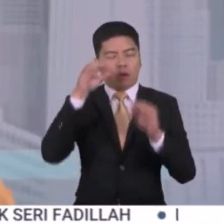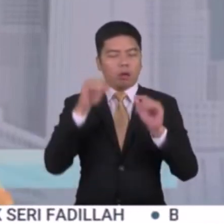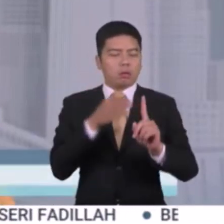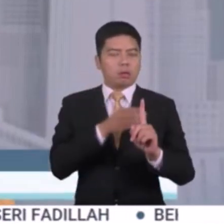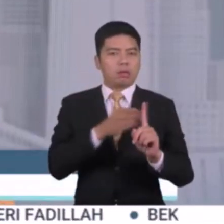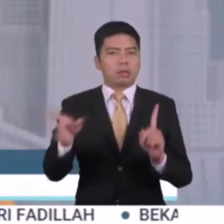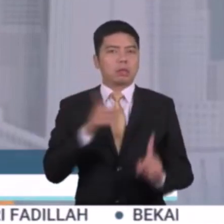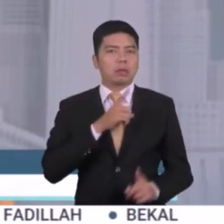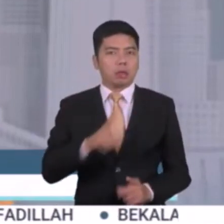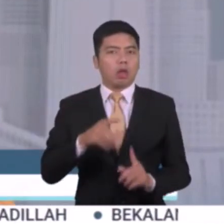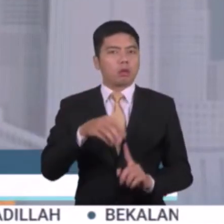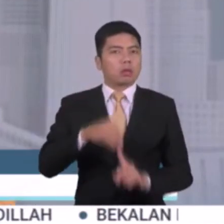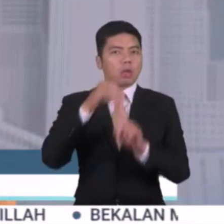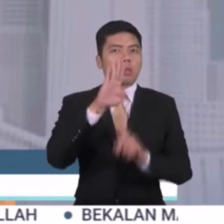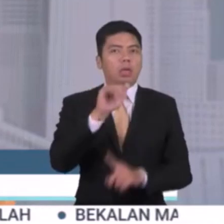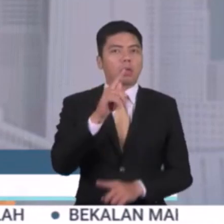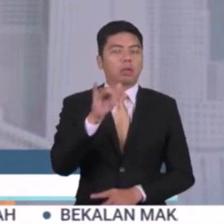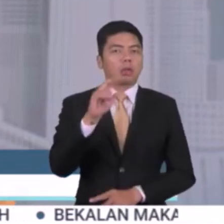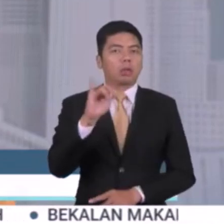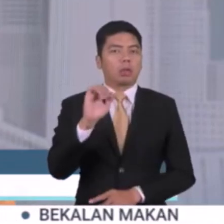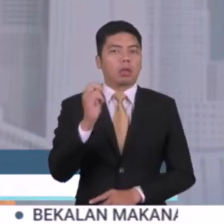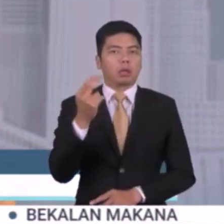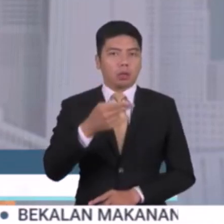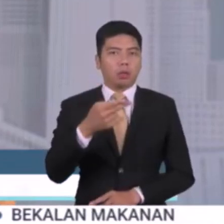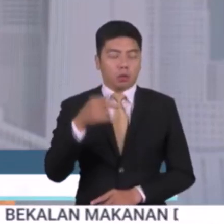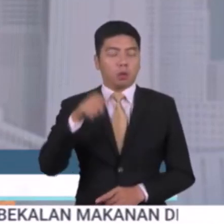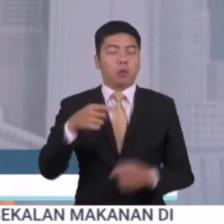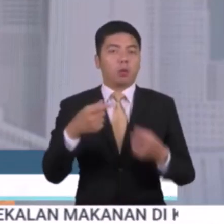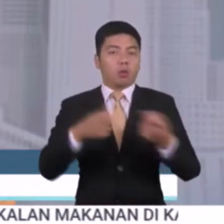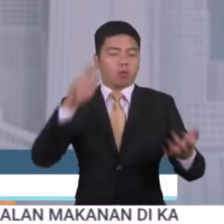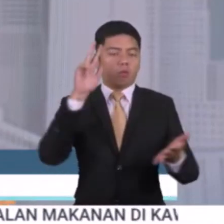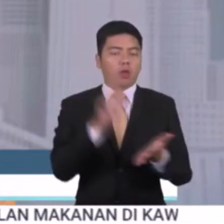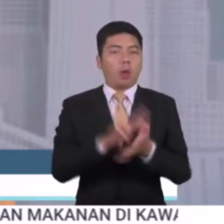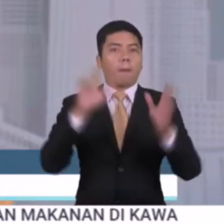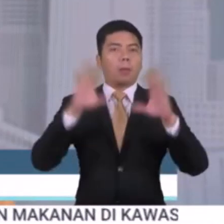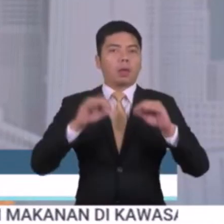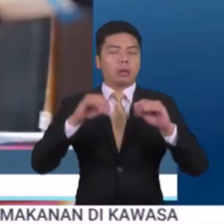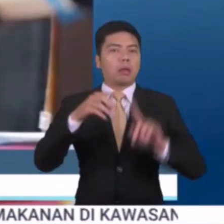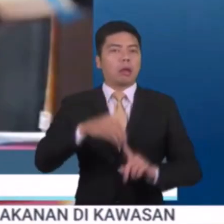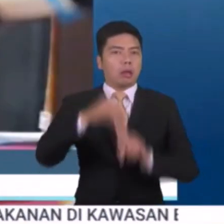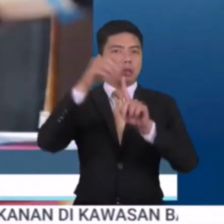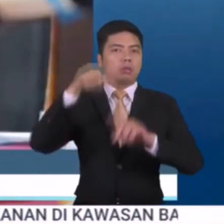khususnya batiniah. Perkara itu diputuskan menerusi mesyuarat khas berlangsung hari ini.